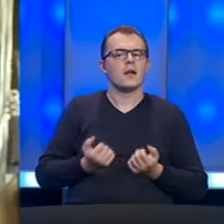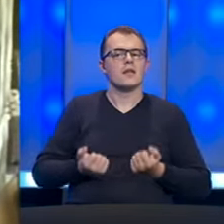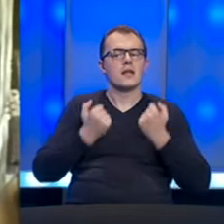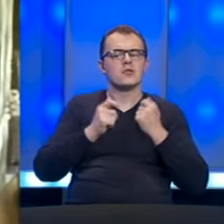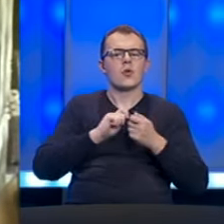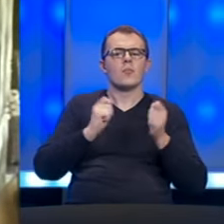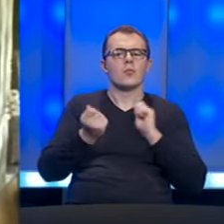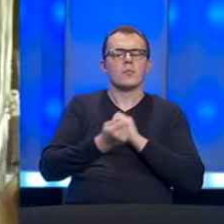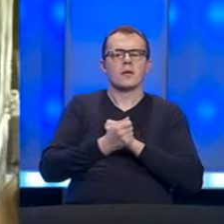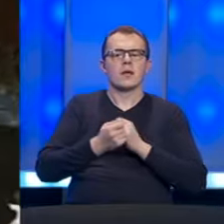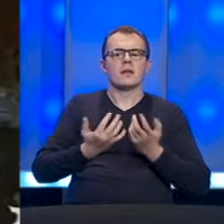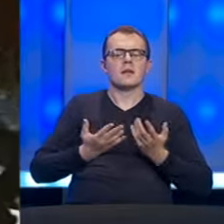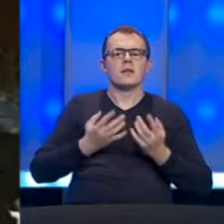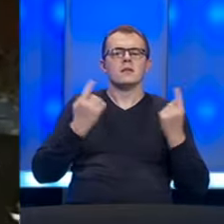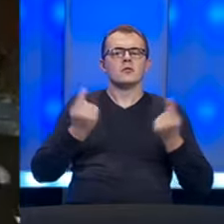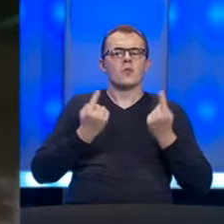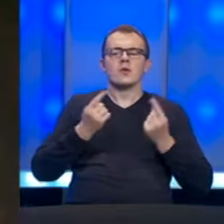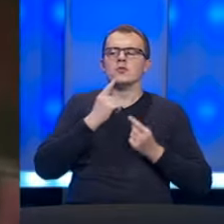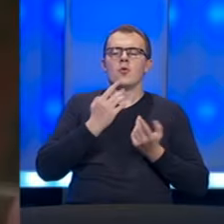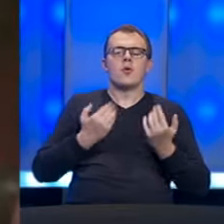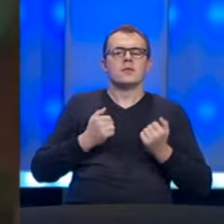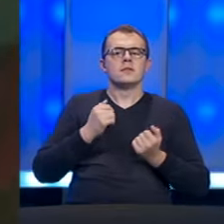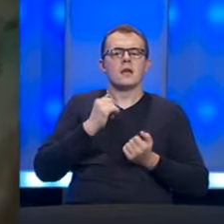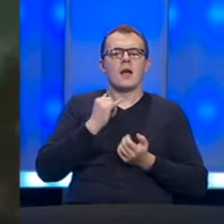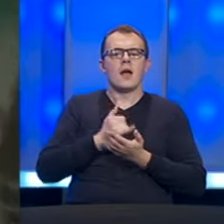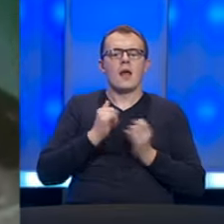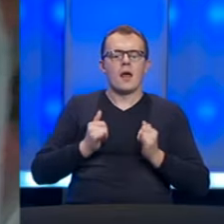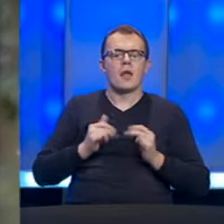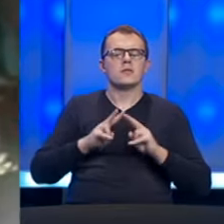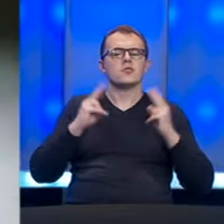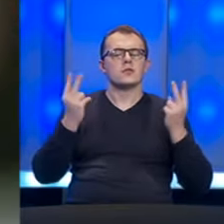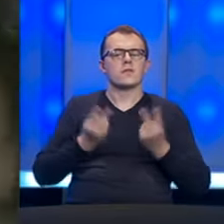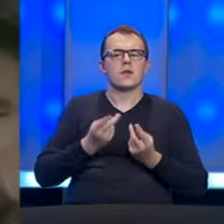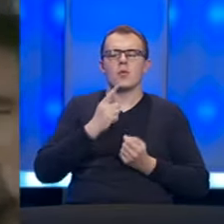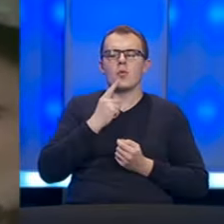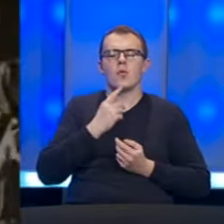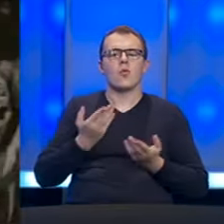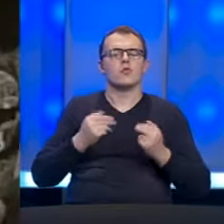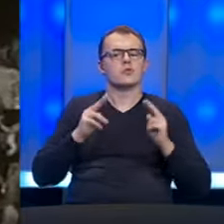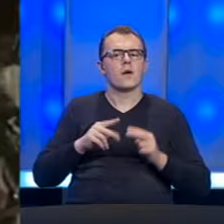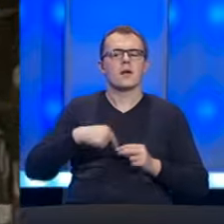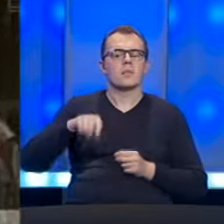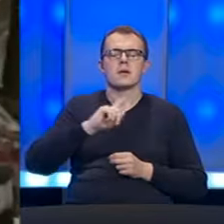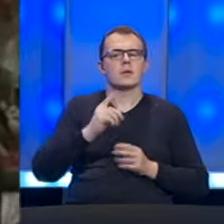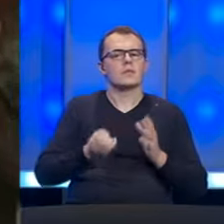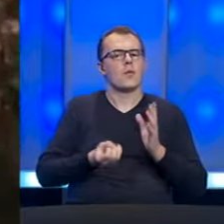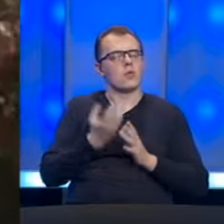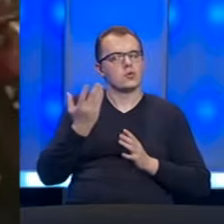promijeniti situaciju koja se nalazi u svijetu, koju u stvari mi nismo